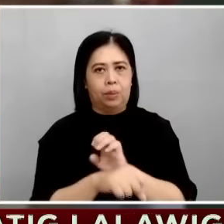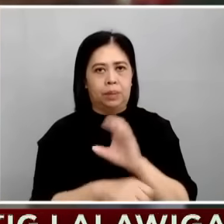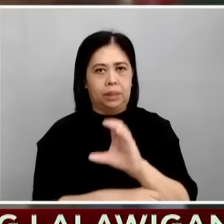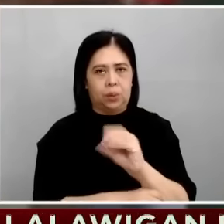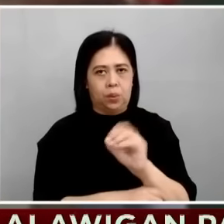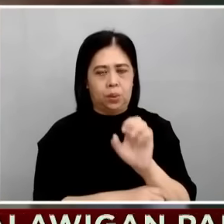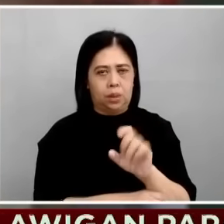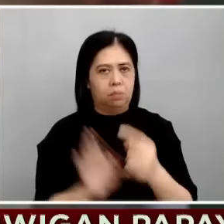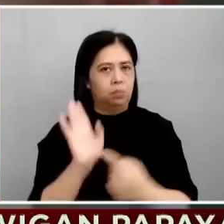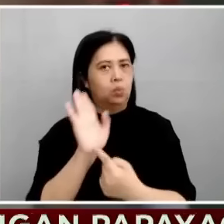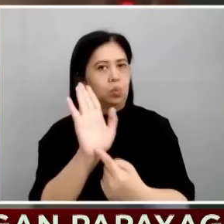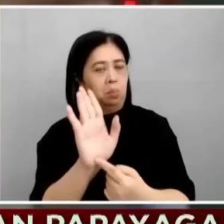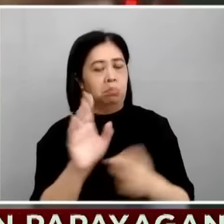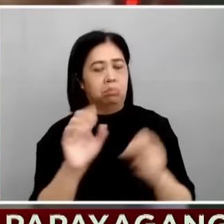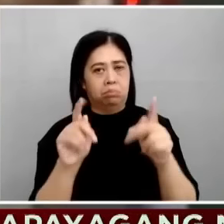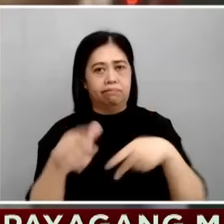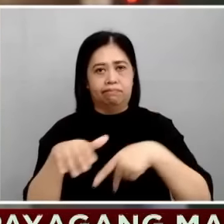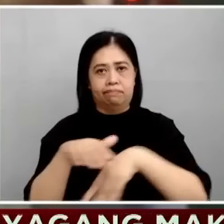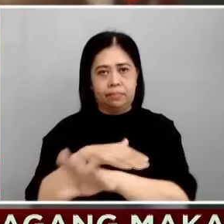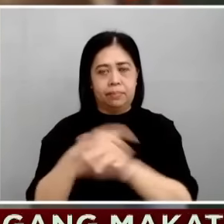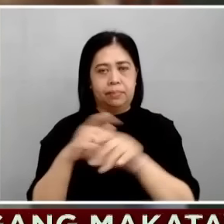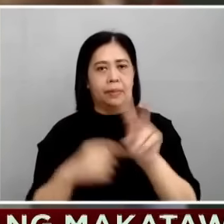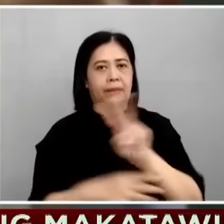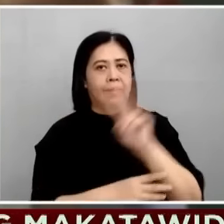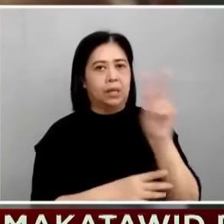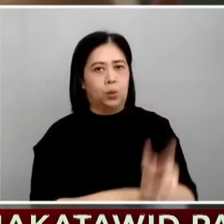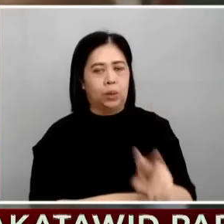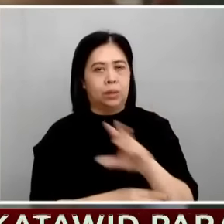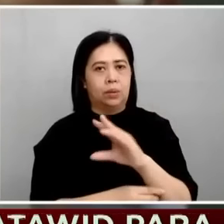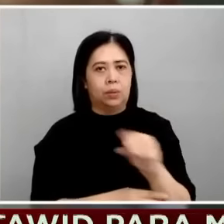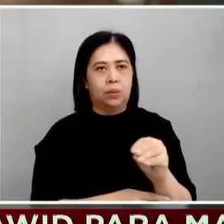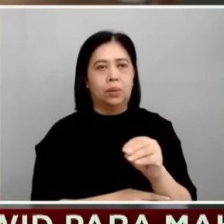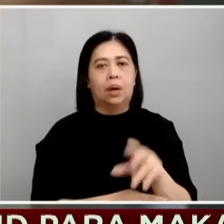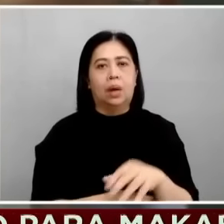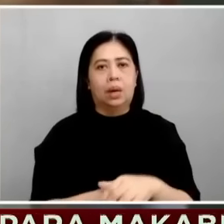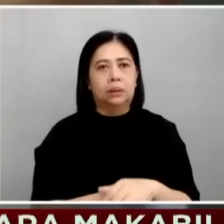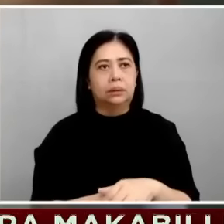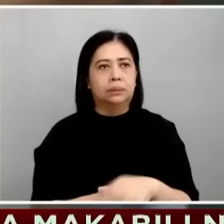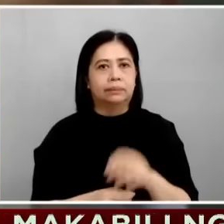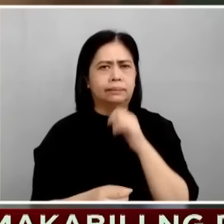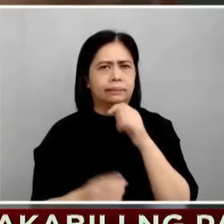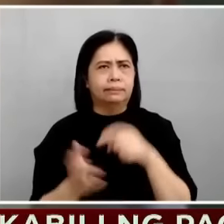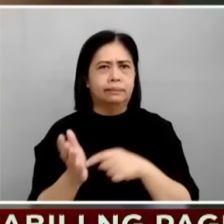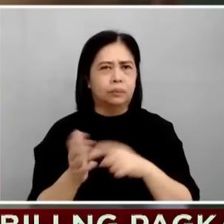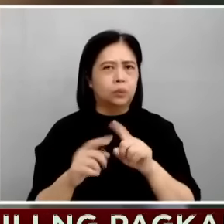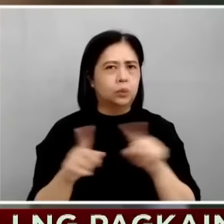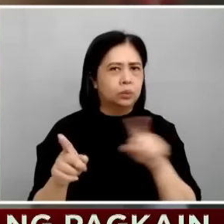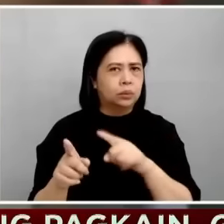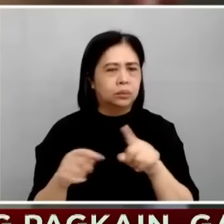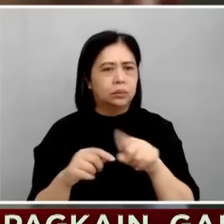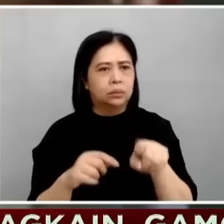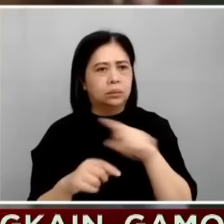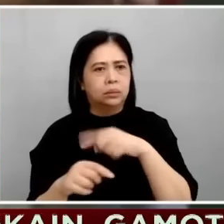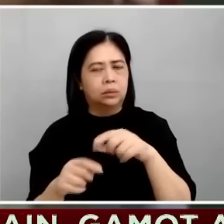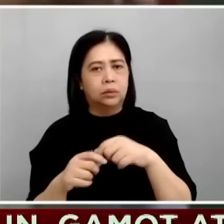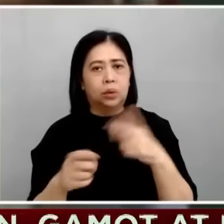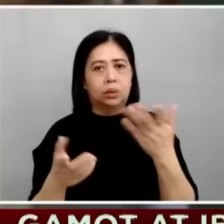para payagan siyang makapasok sa Valenzuela City at yun din ang requirements para naman sa mga papasok ng